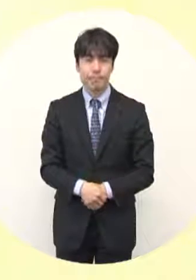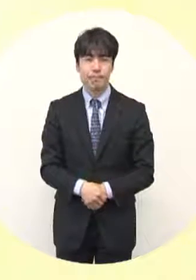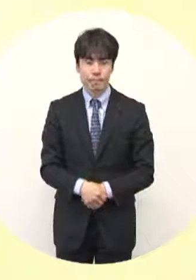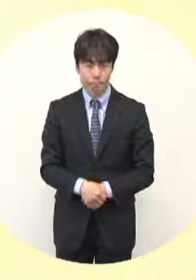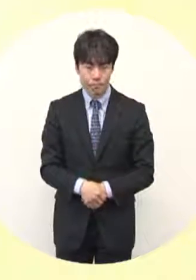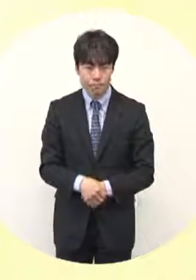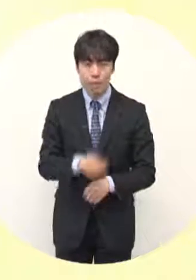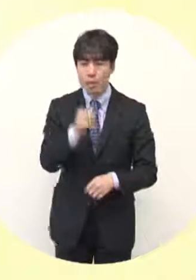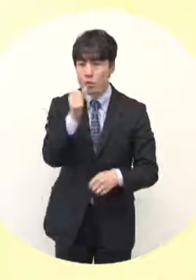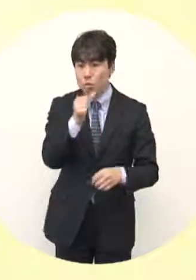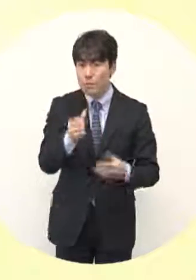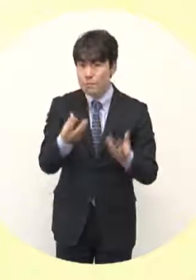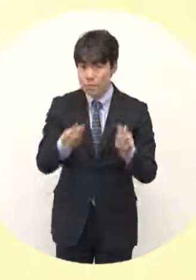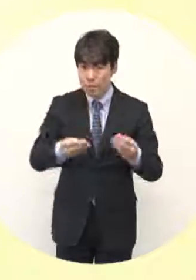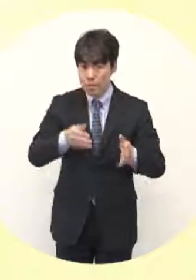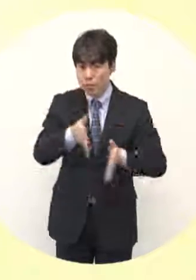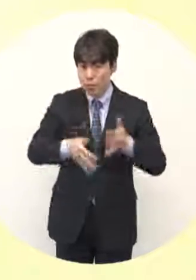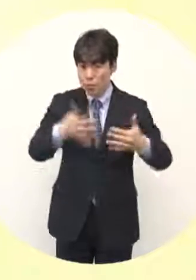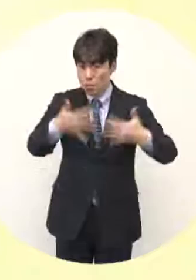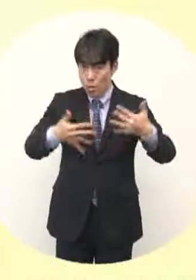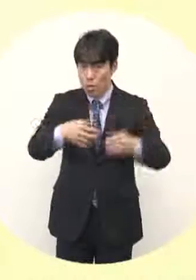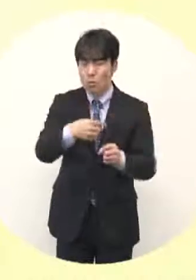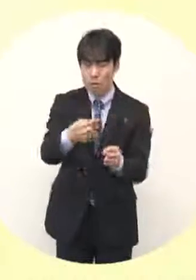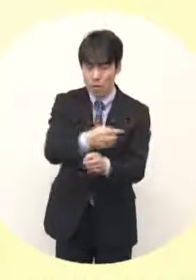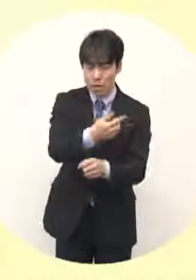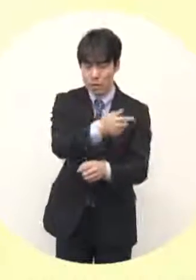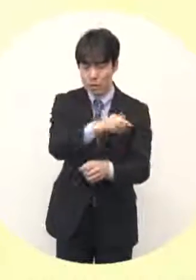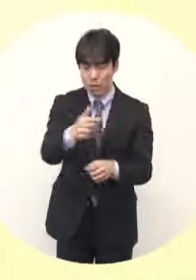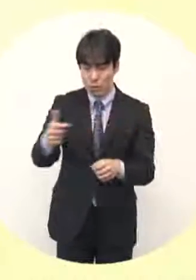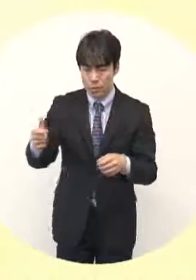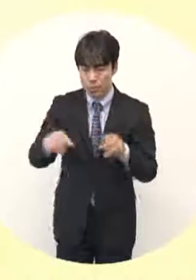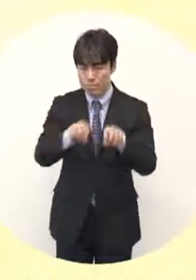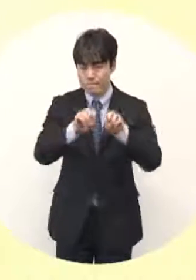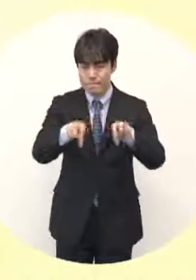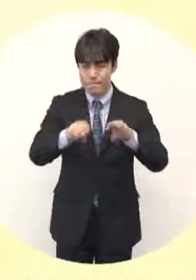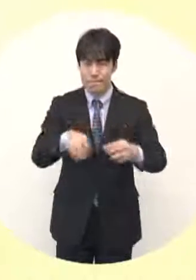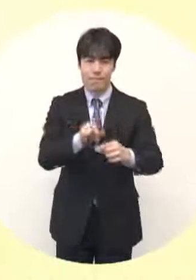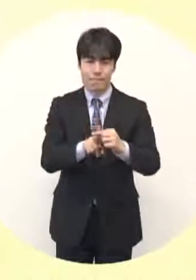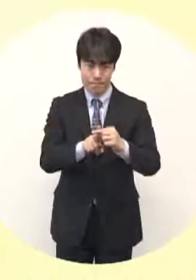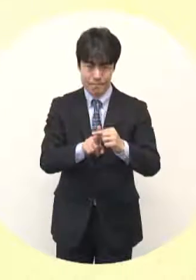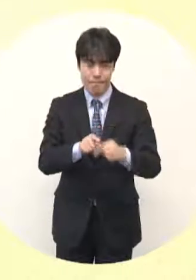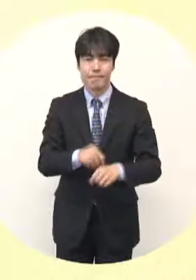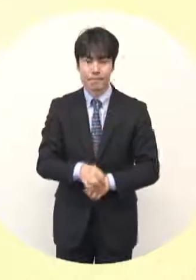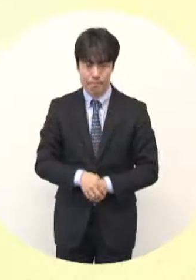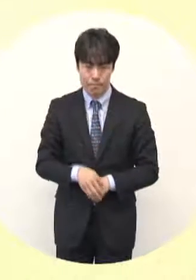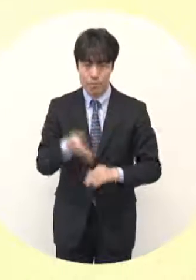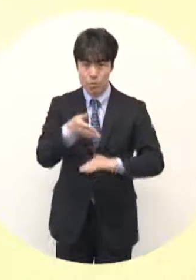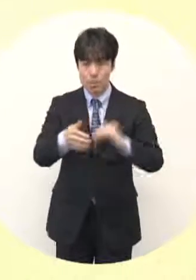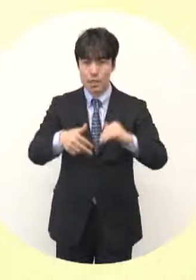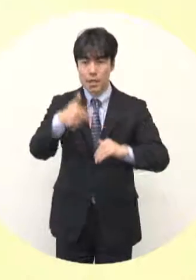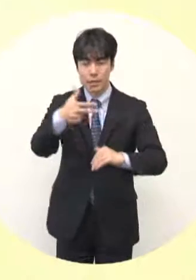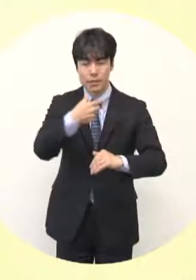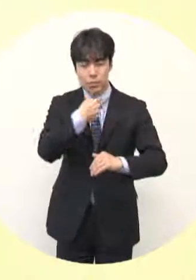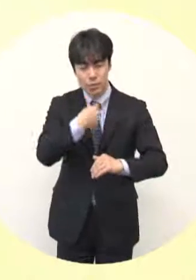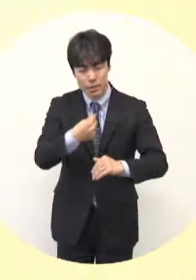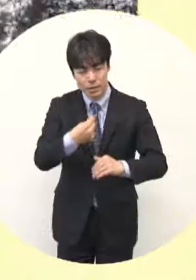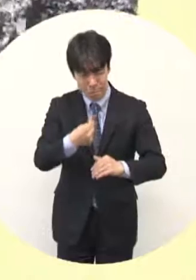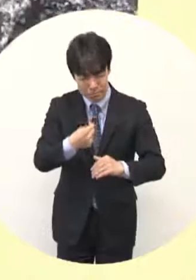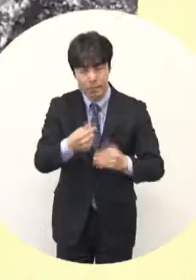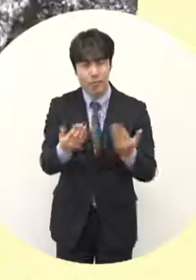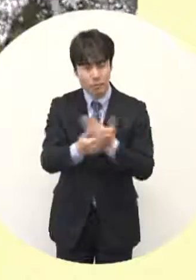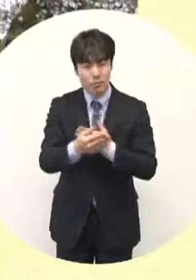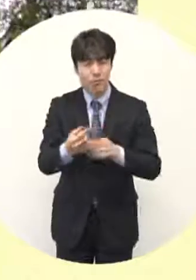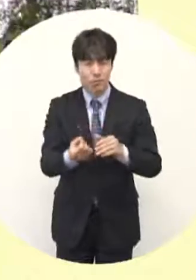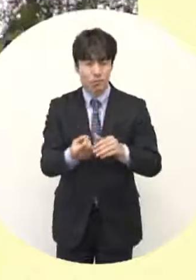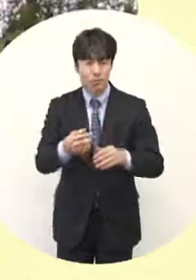今回ご紹介した動画以外にも数々の動画を配信中です。越谷市が好きになる魅力満載